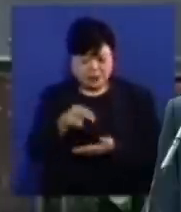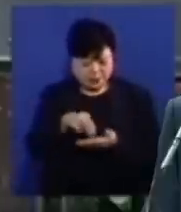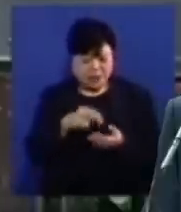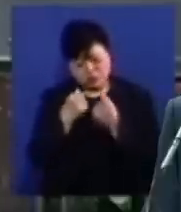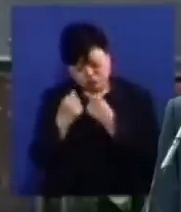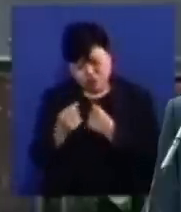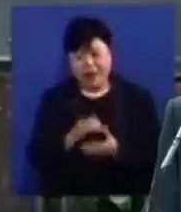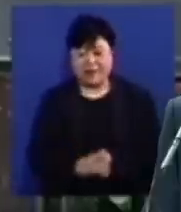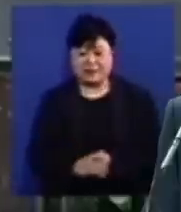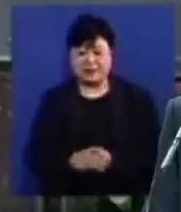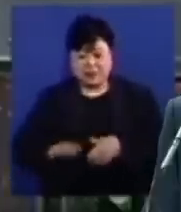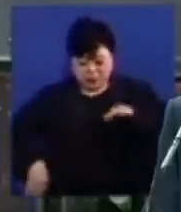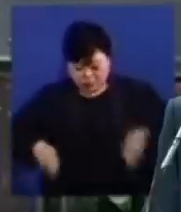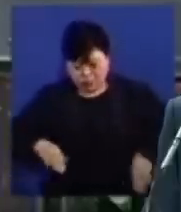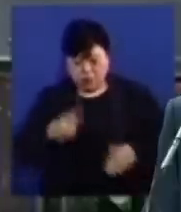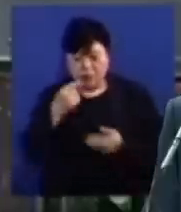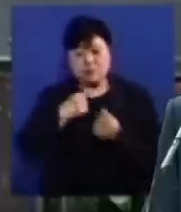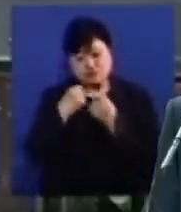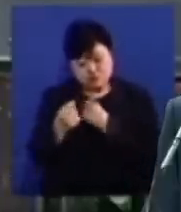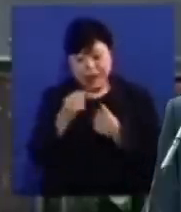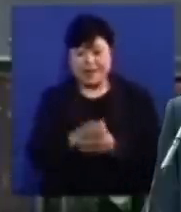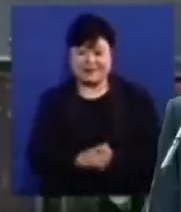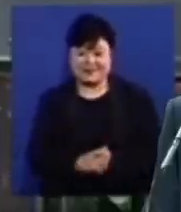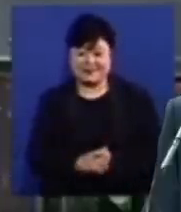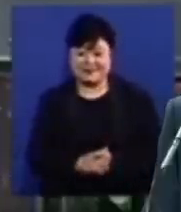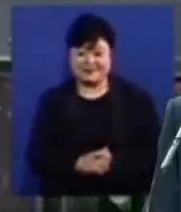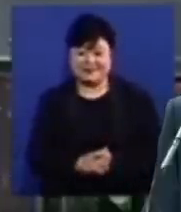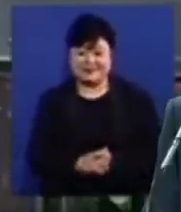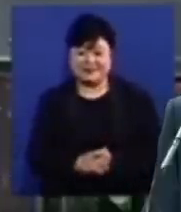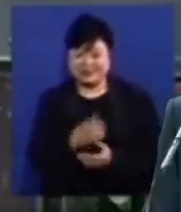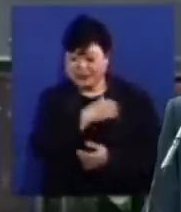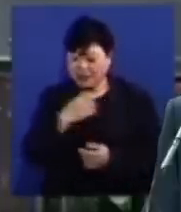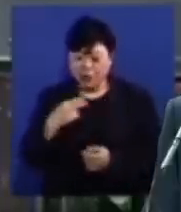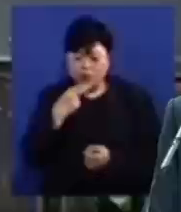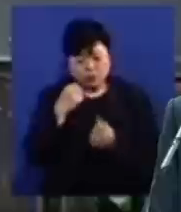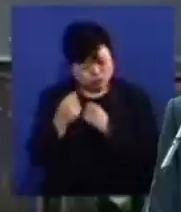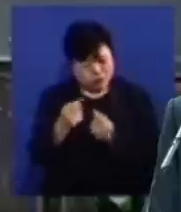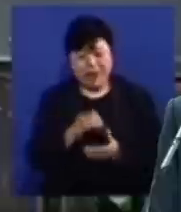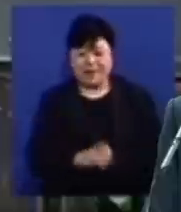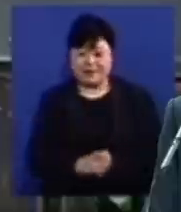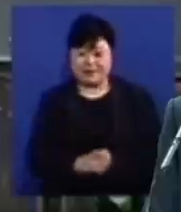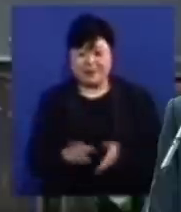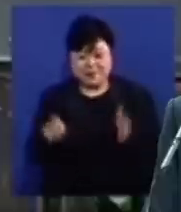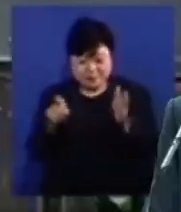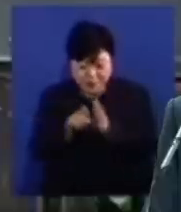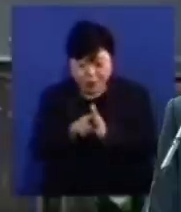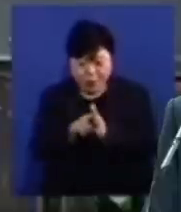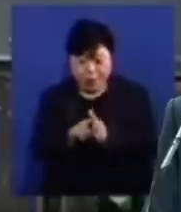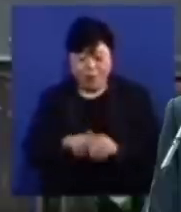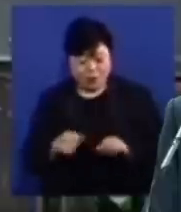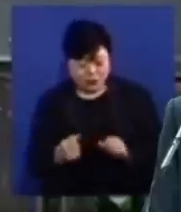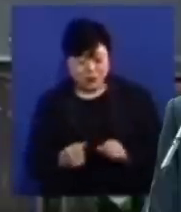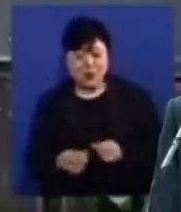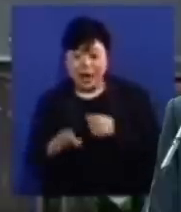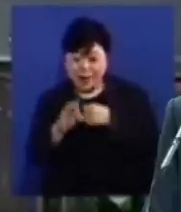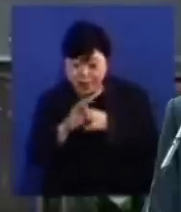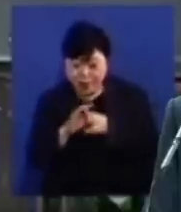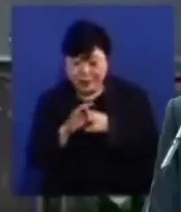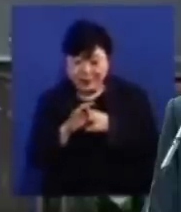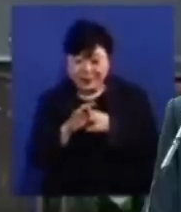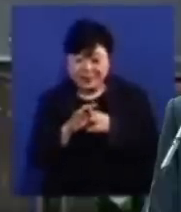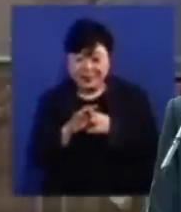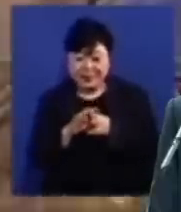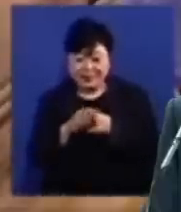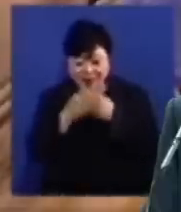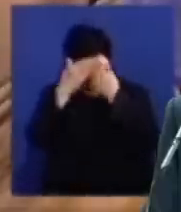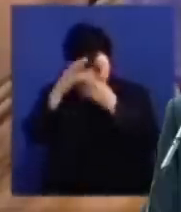마땅함에도 불구하고 빈손 들고 오는에도 불구하고 자격이 없음에도 불구하고 믿고 순종만 하면은